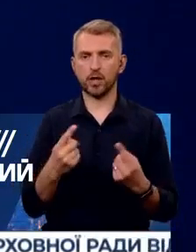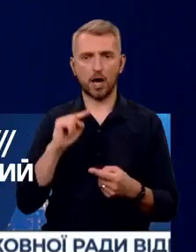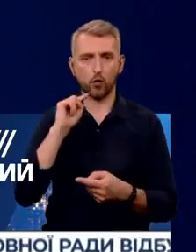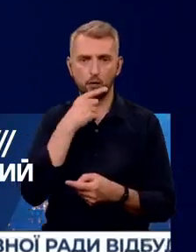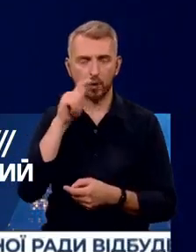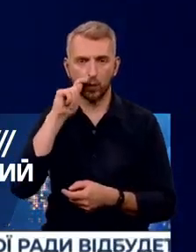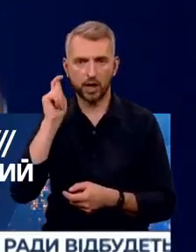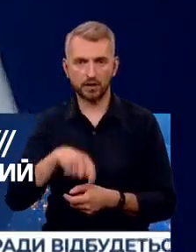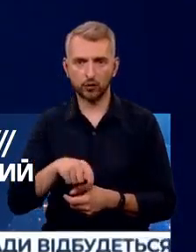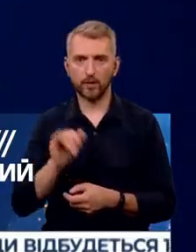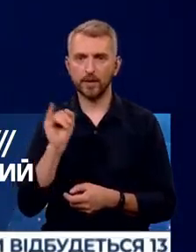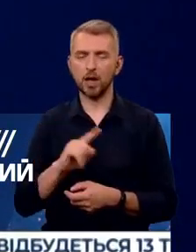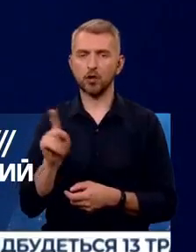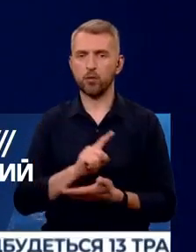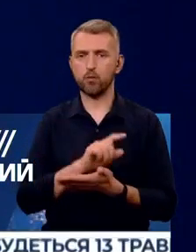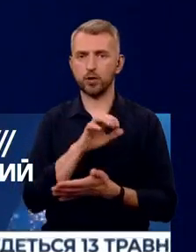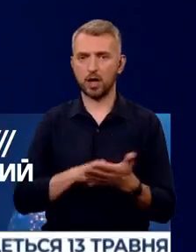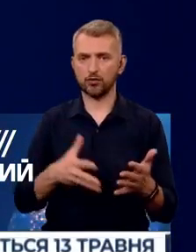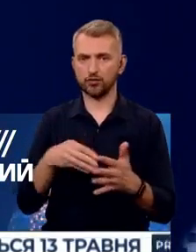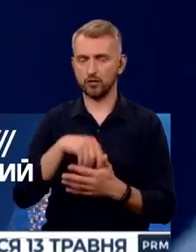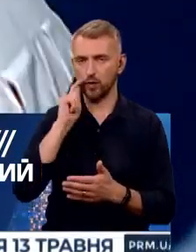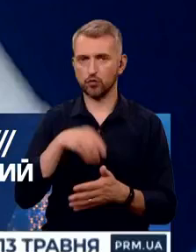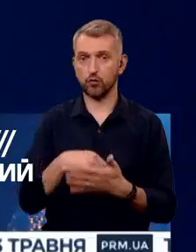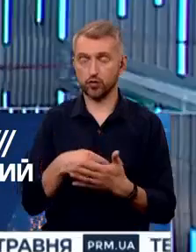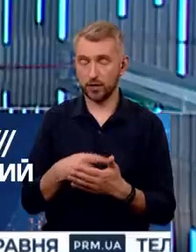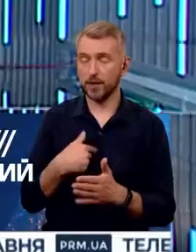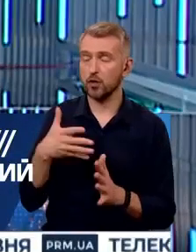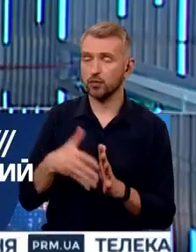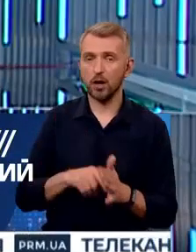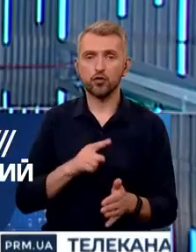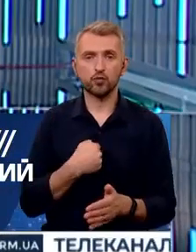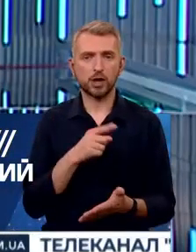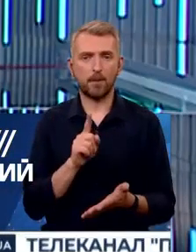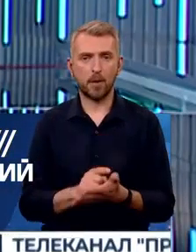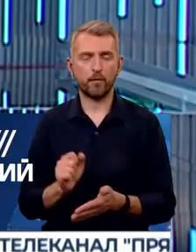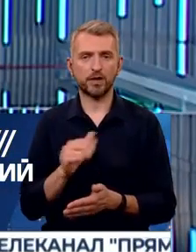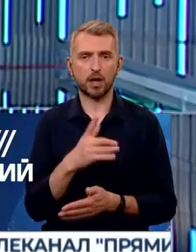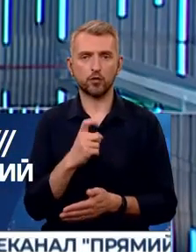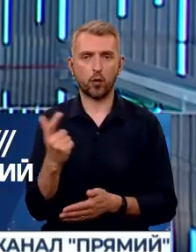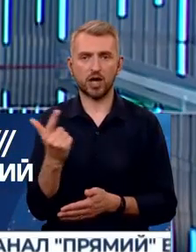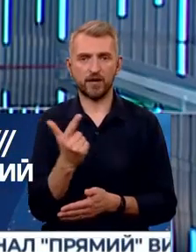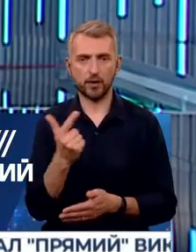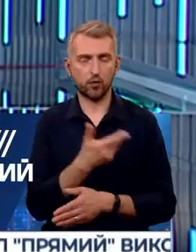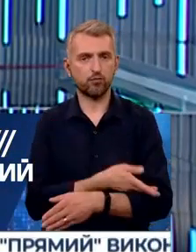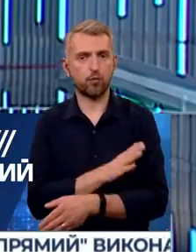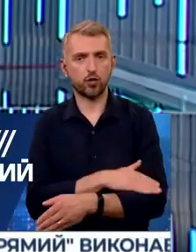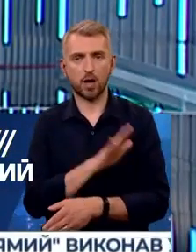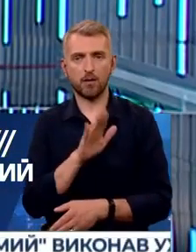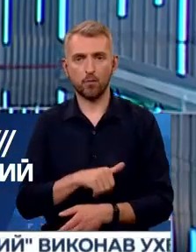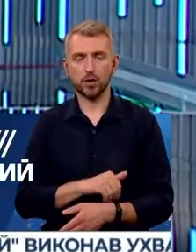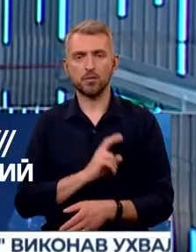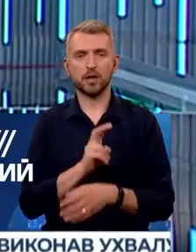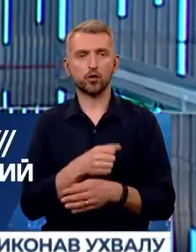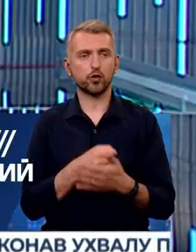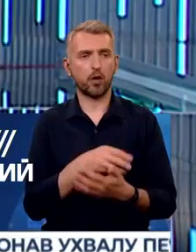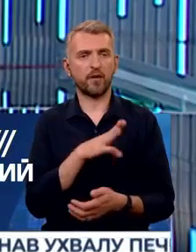економіки української і щоб податки йшли до українського бюджету. Я зрозумів. Чому я маю віддати 100 гривень у Польщу, а потім іти до